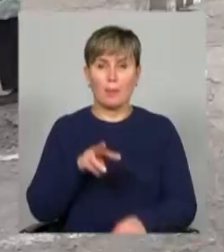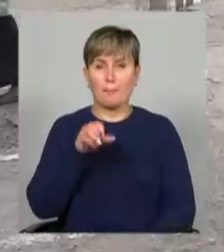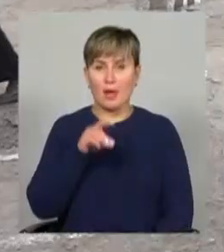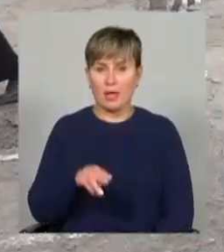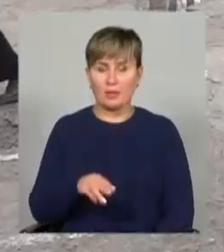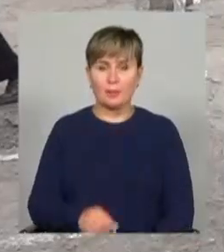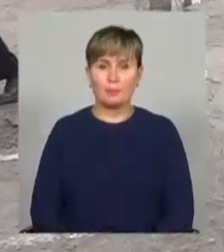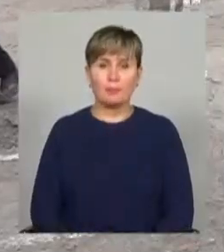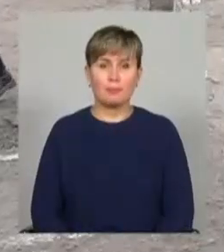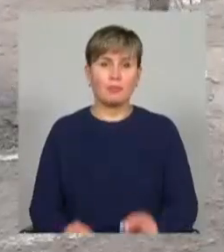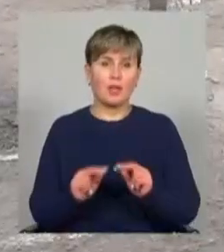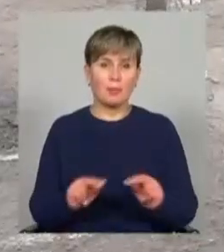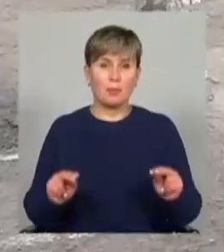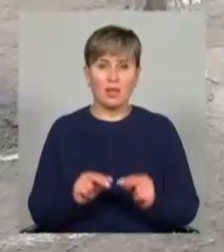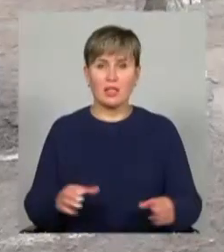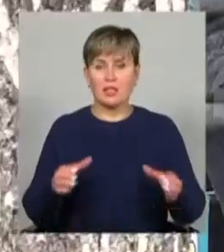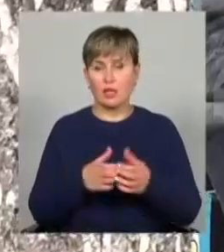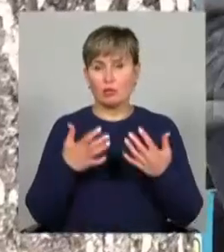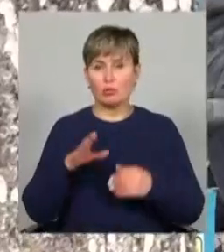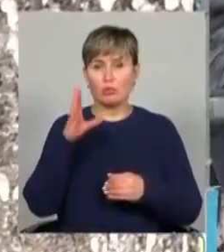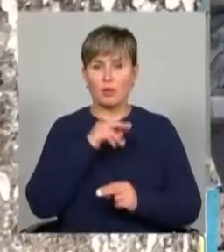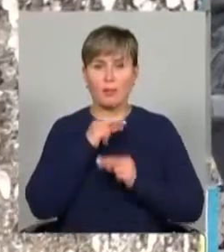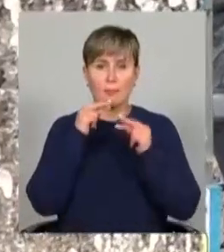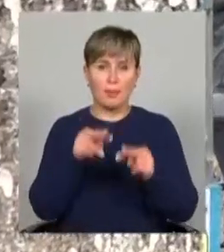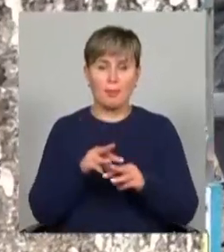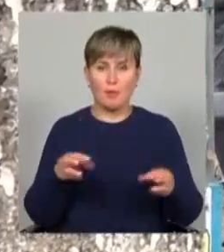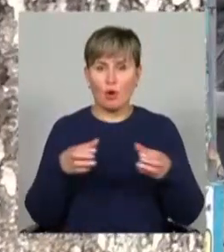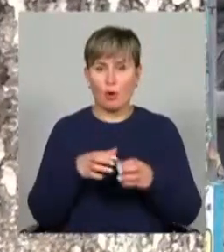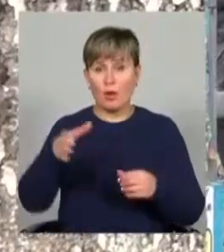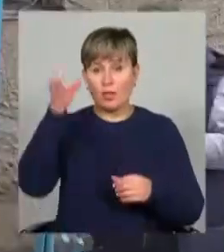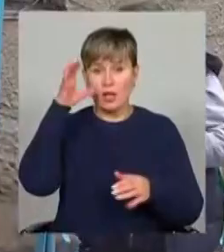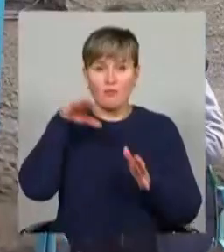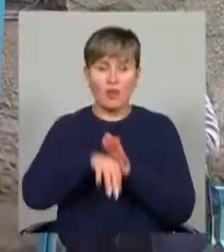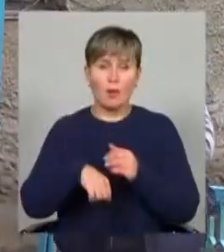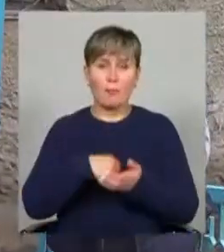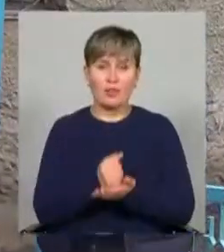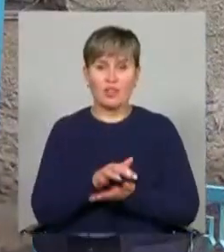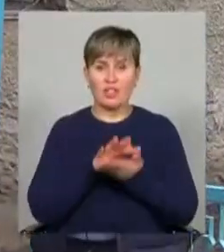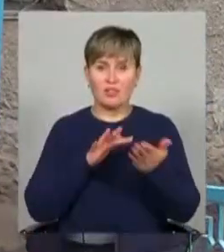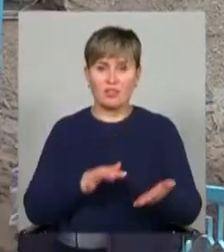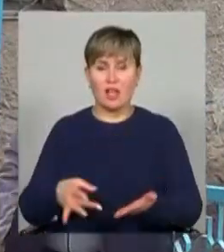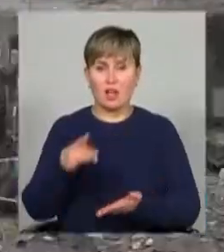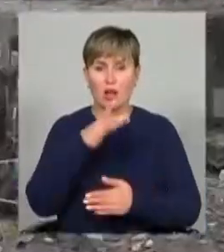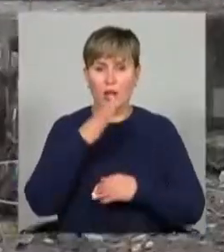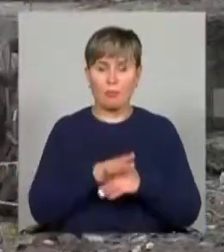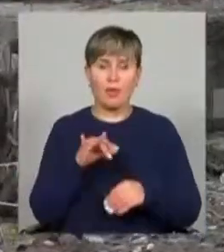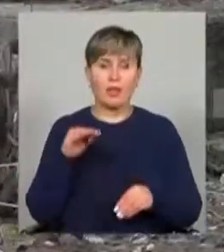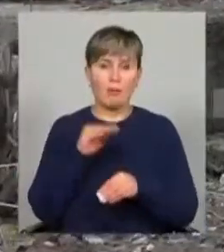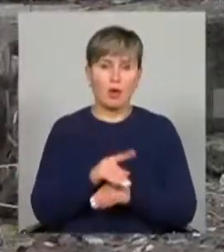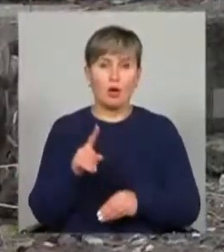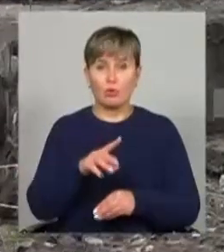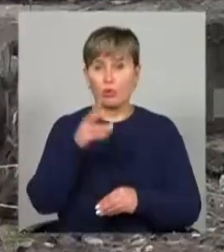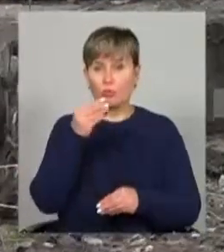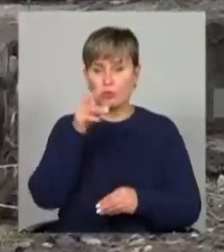месяц. Тем временем преподавательский состав уже успел обратиться в Миноборнауки. Ведомстве подтвердили заявление районного акимата и добавили, что